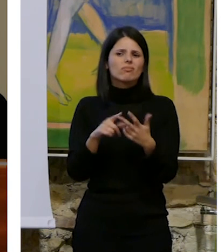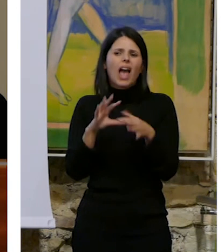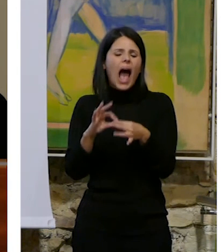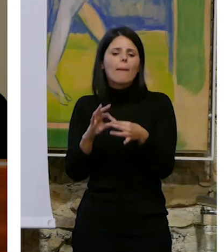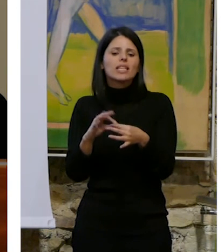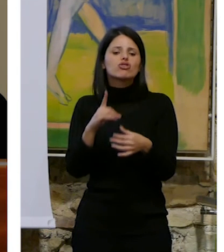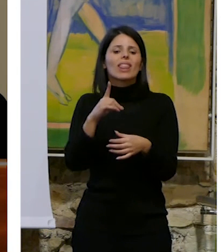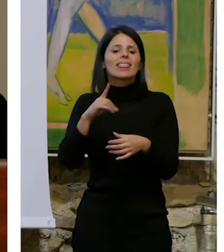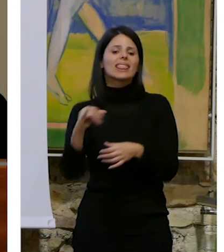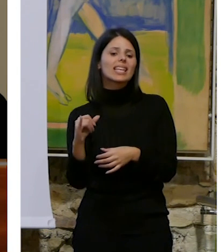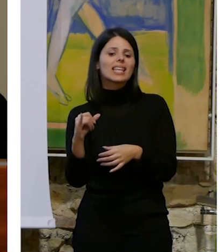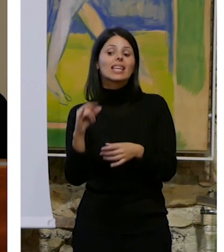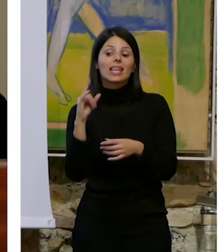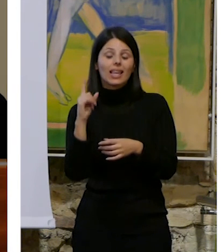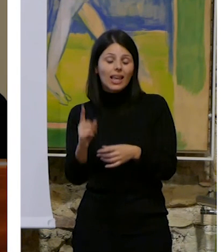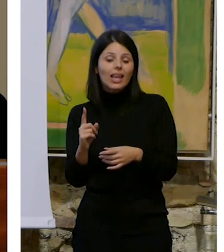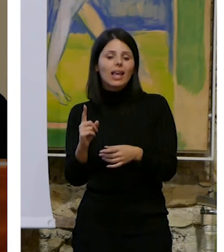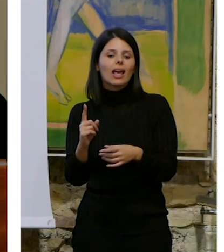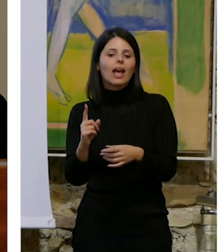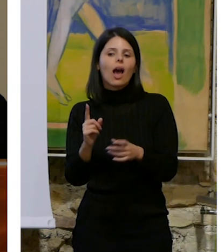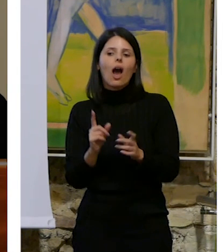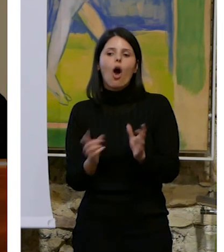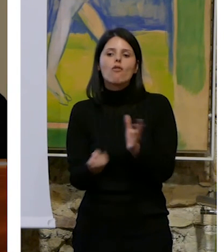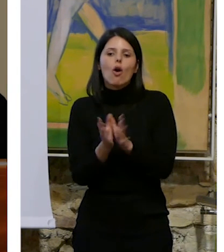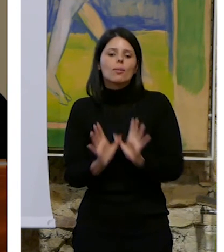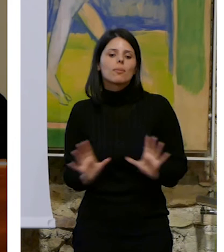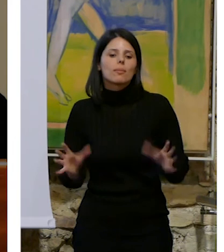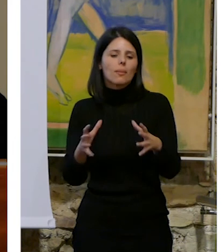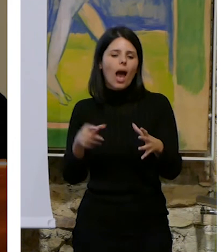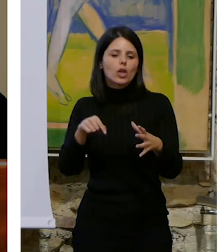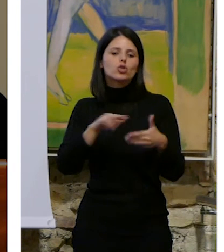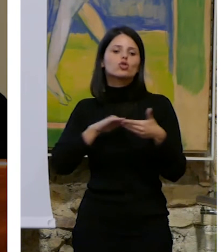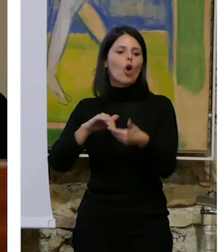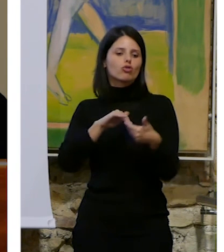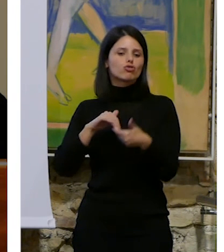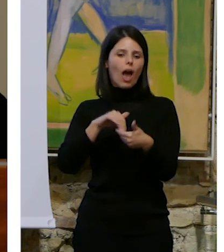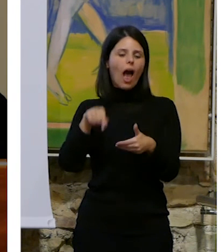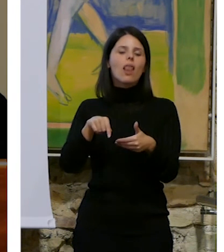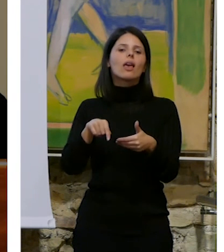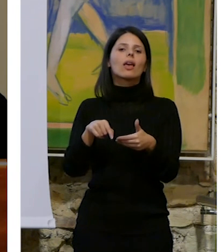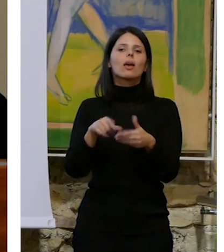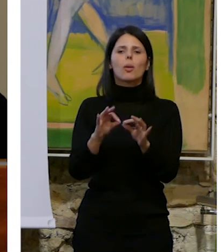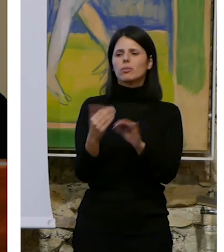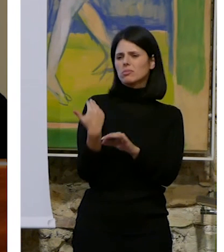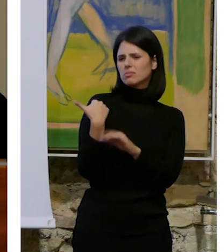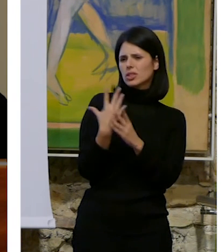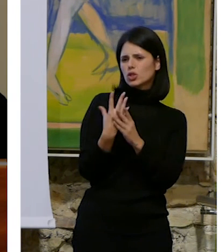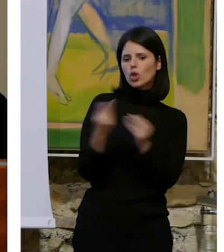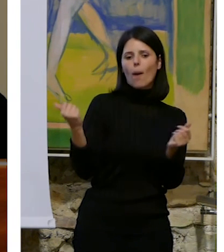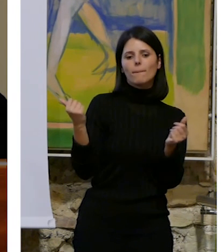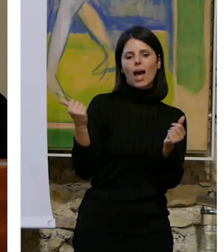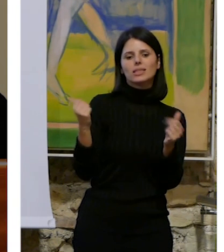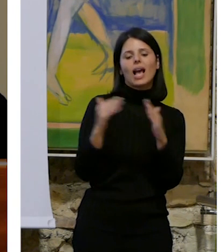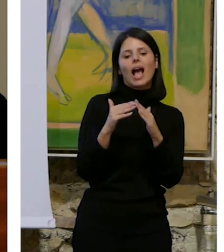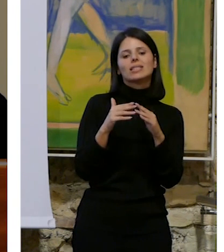amici che formano dei gangli di tenuta sociale dopo la scomparsa, purtroppo, della Casa